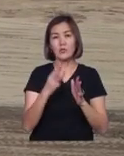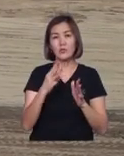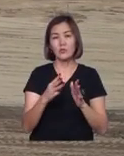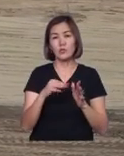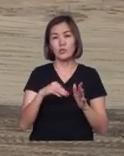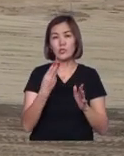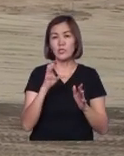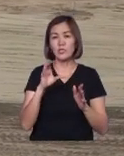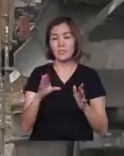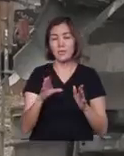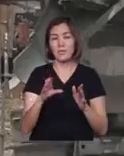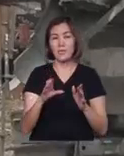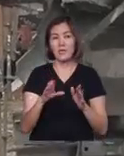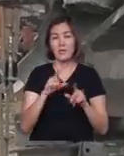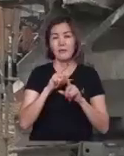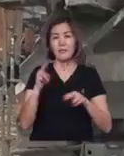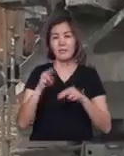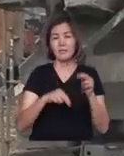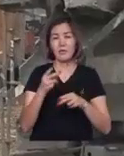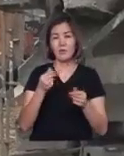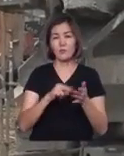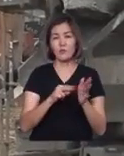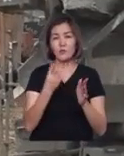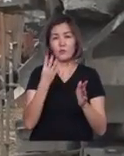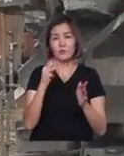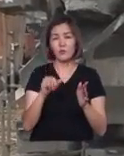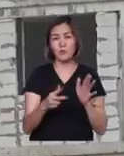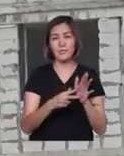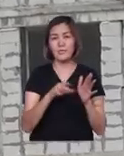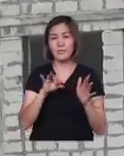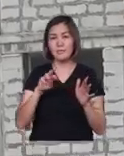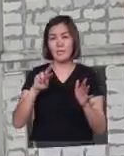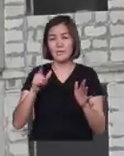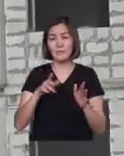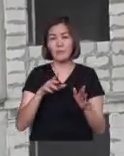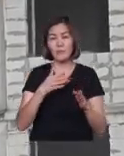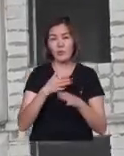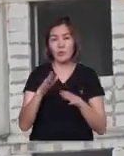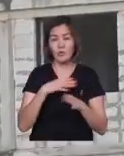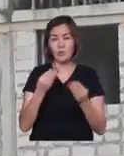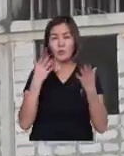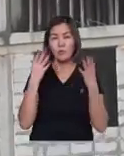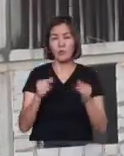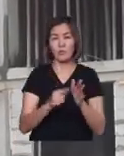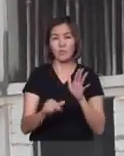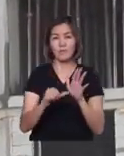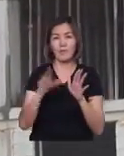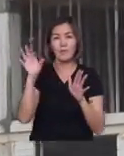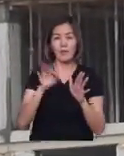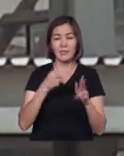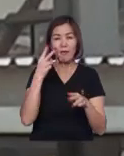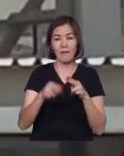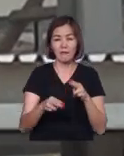жауапкершілігі шектеулі серіктестігі. Нысанды салуға бюджеттен 3,8 миллиард теңге бөлінген. Бүгінгі таңда жұмыстың 76%